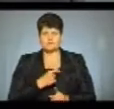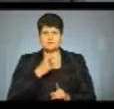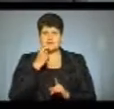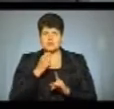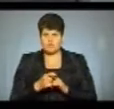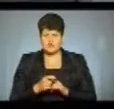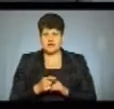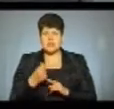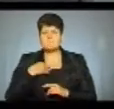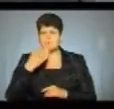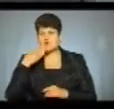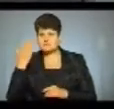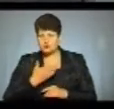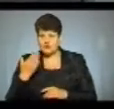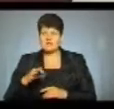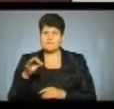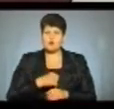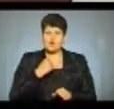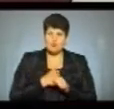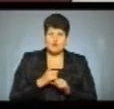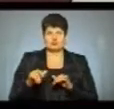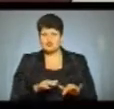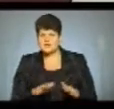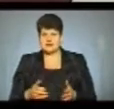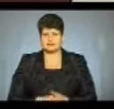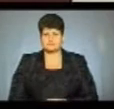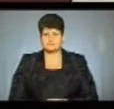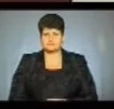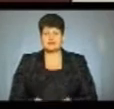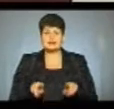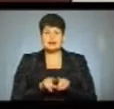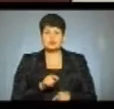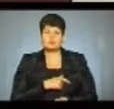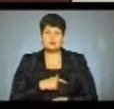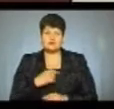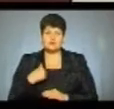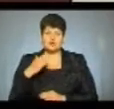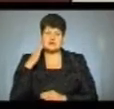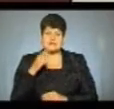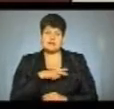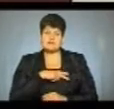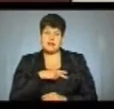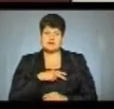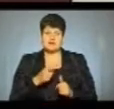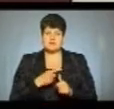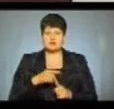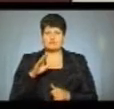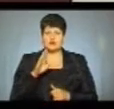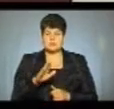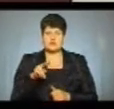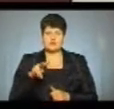і прозвітувати і про роботу, і про дії. Також депутати проголосували за премію імені Володимира